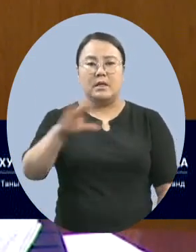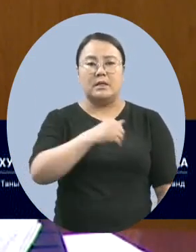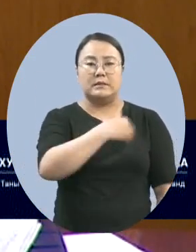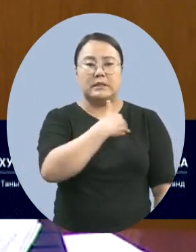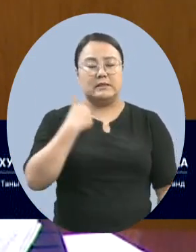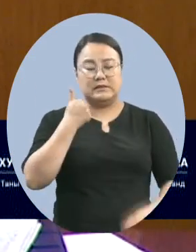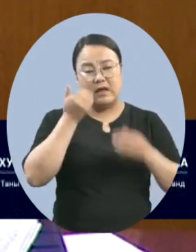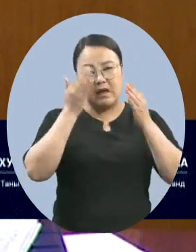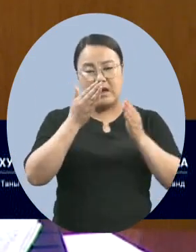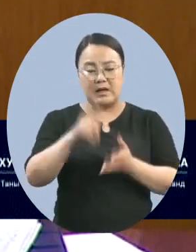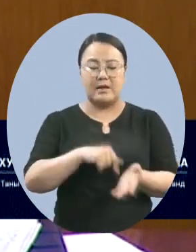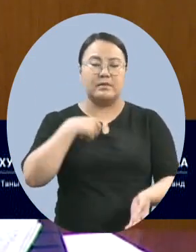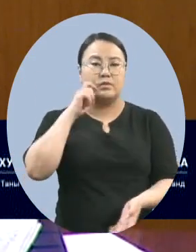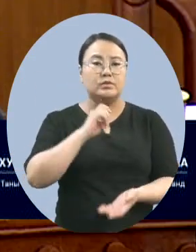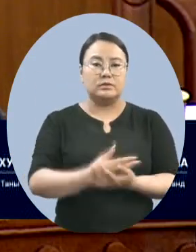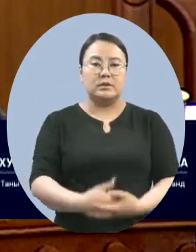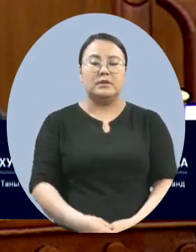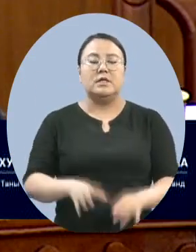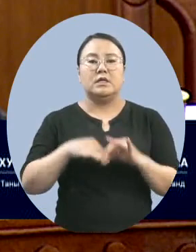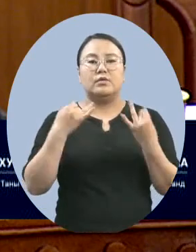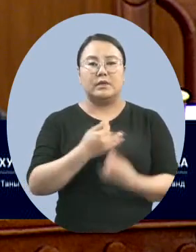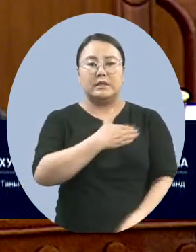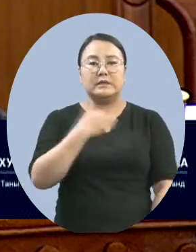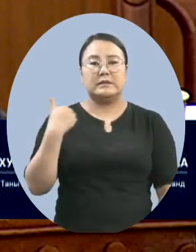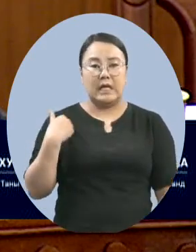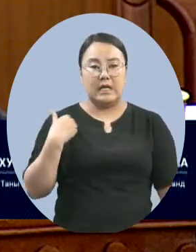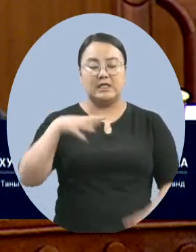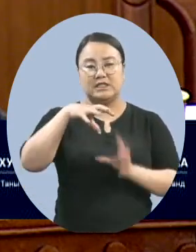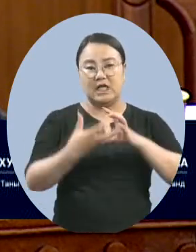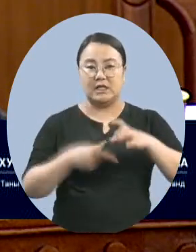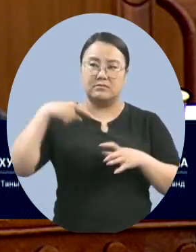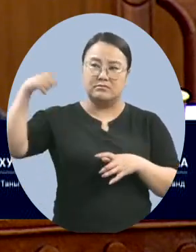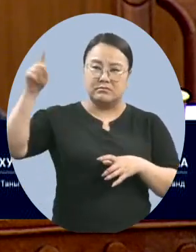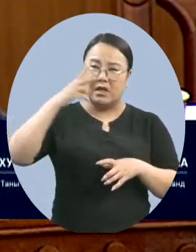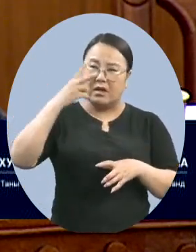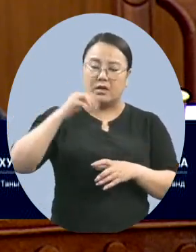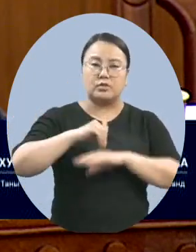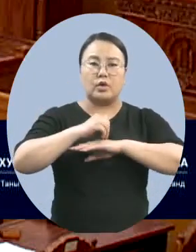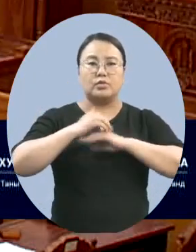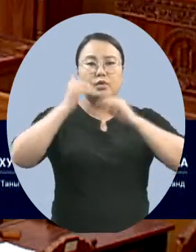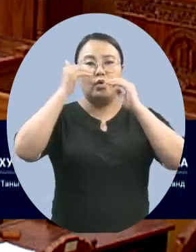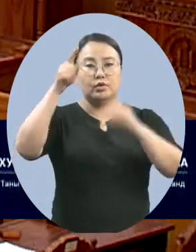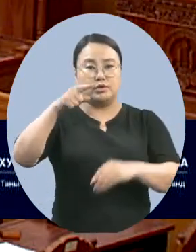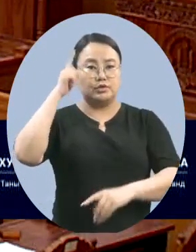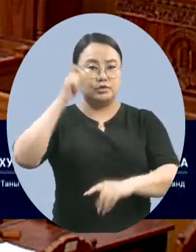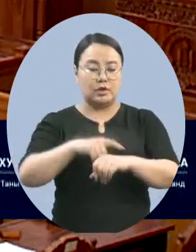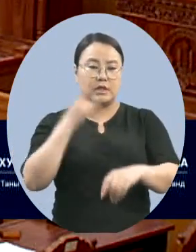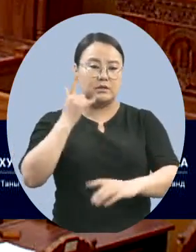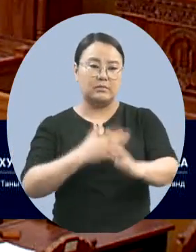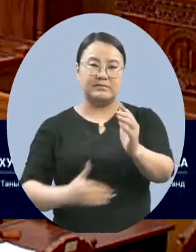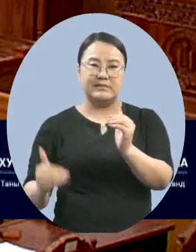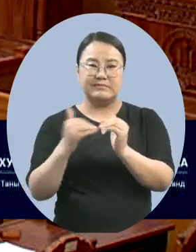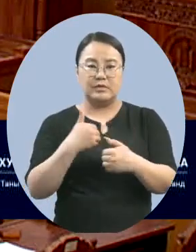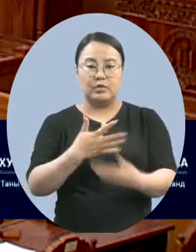нар анхаарлаа хандуулаач гэж би бас хүсэж байна. Улсын хурлын дарга занач нар дэлхийн нийтийн чиг хандлага тогтвортой хөгжлийн зорилтод гендерийн тэгш